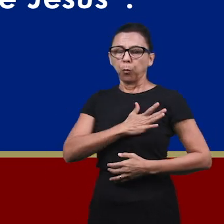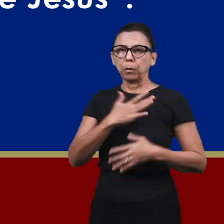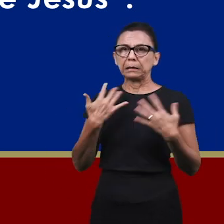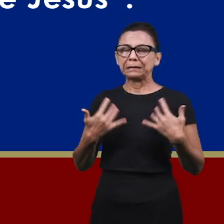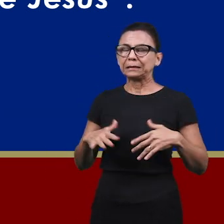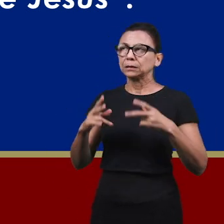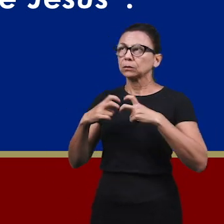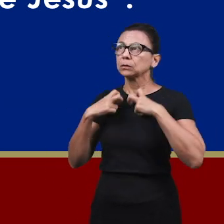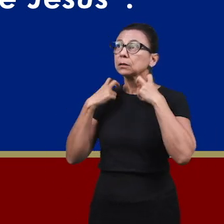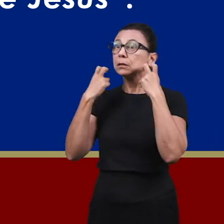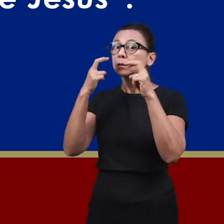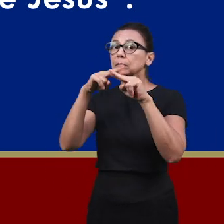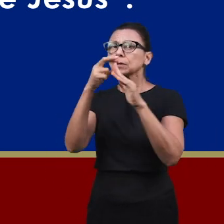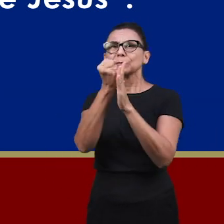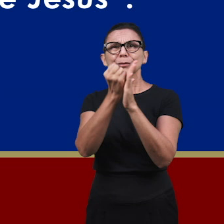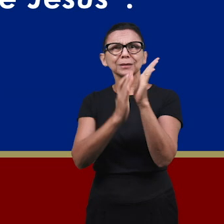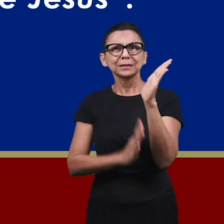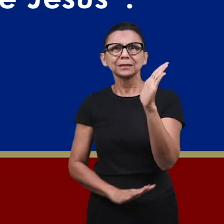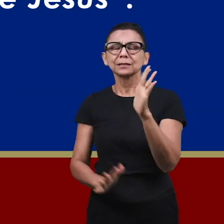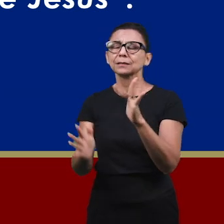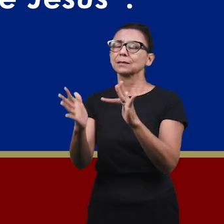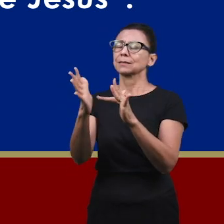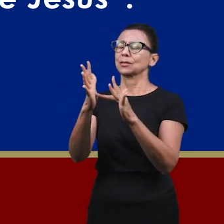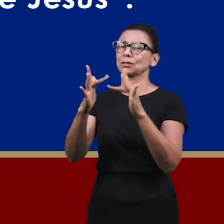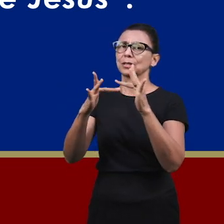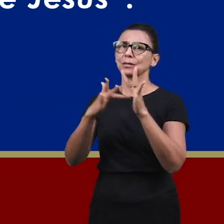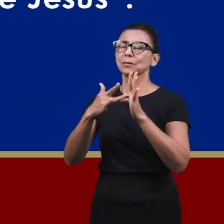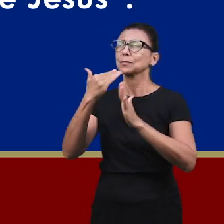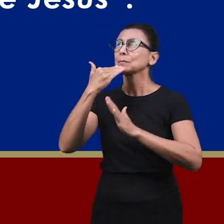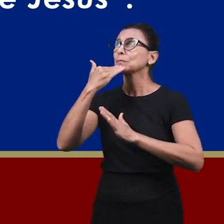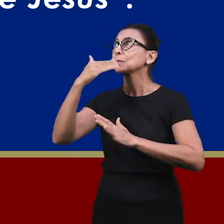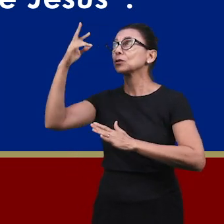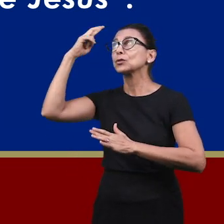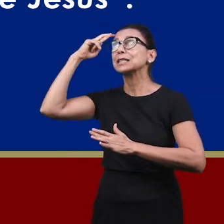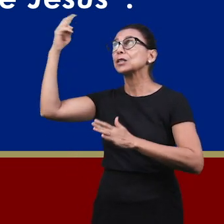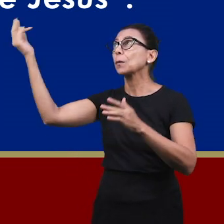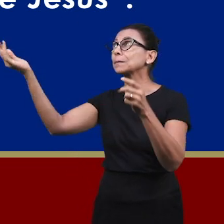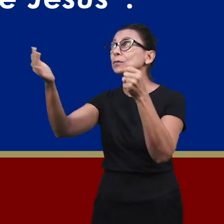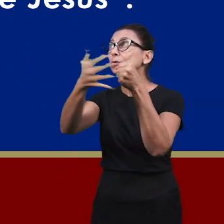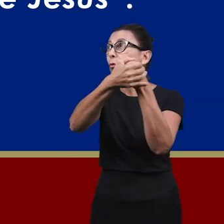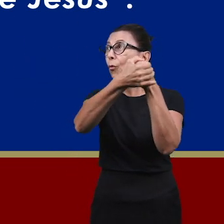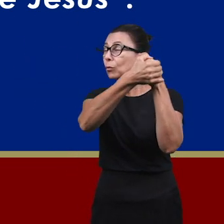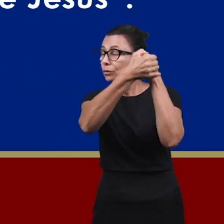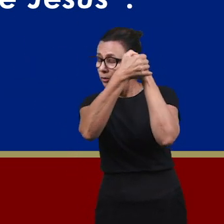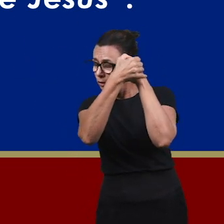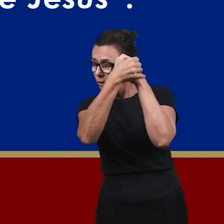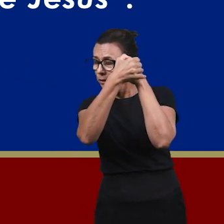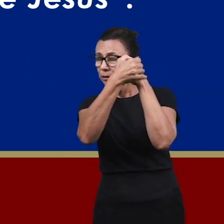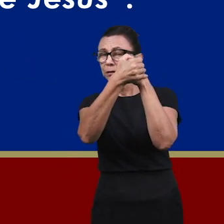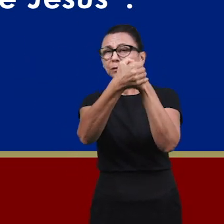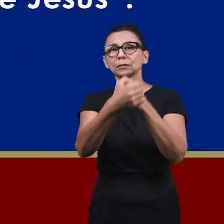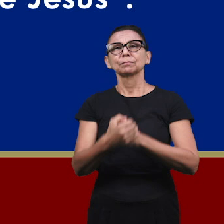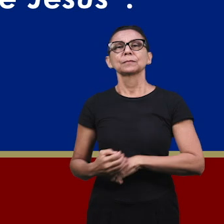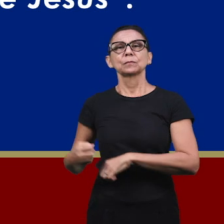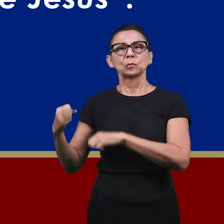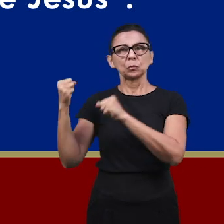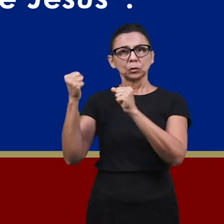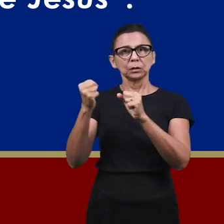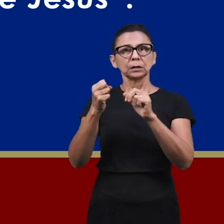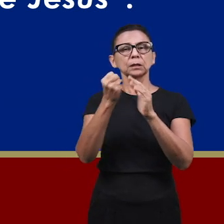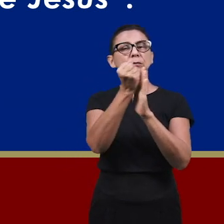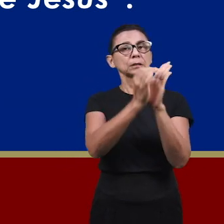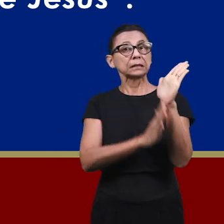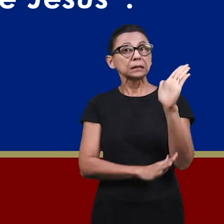cœur, j'ai prié par le sang de Jésus et j'ai demandé que Dieu puisse me cacher dans le pouvoir du sang